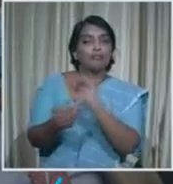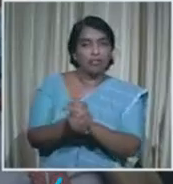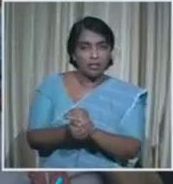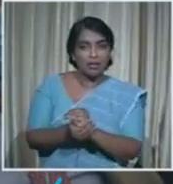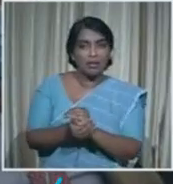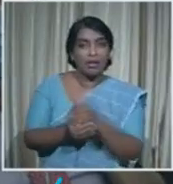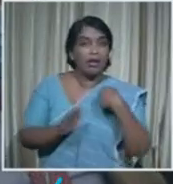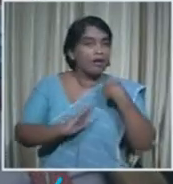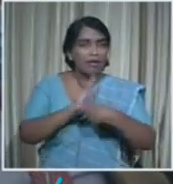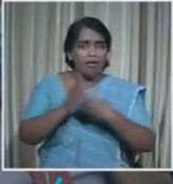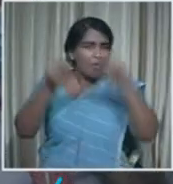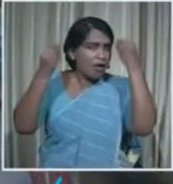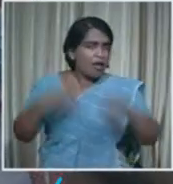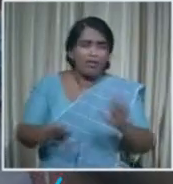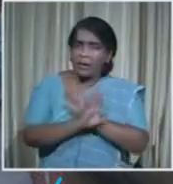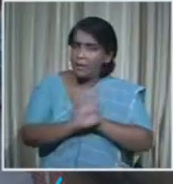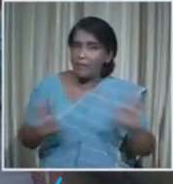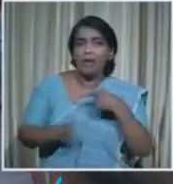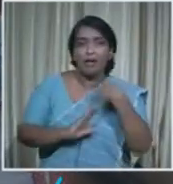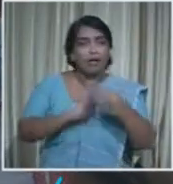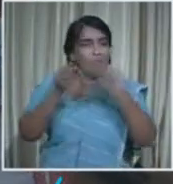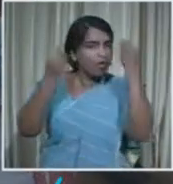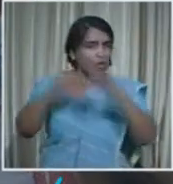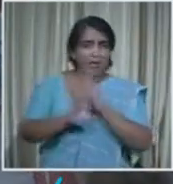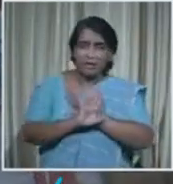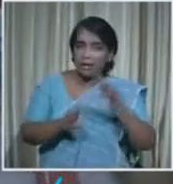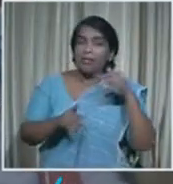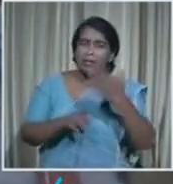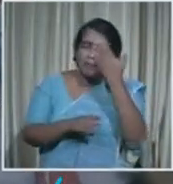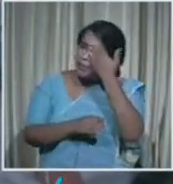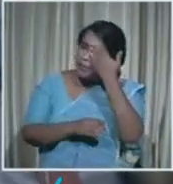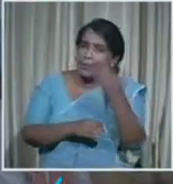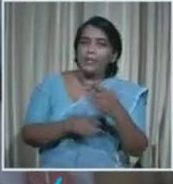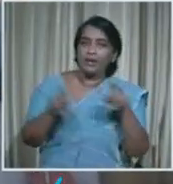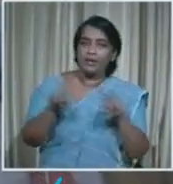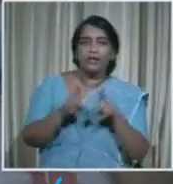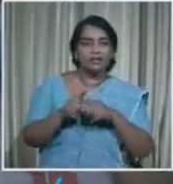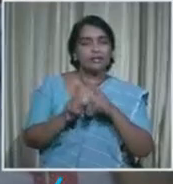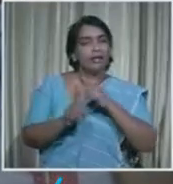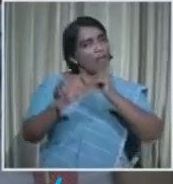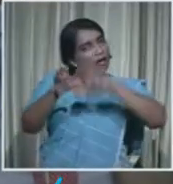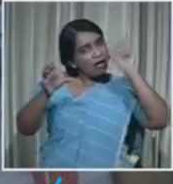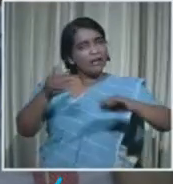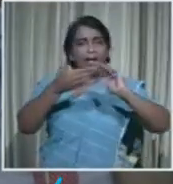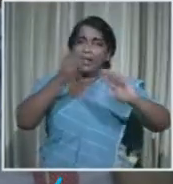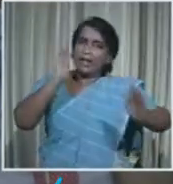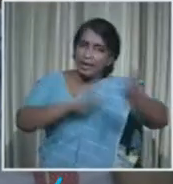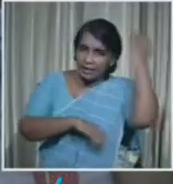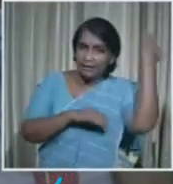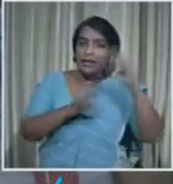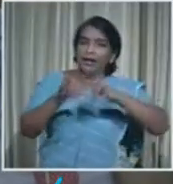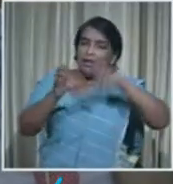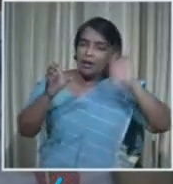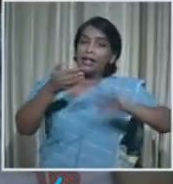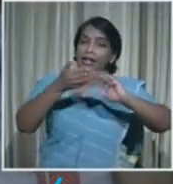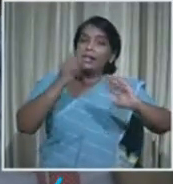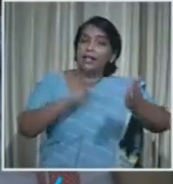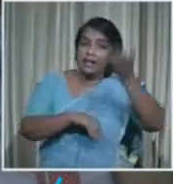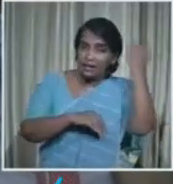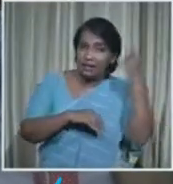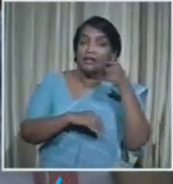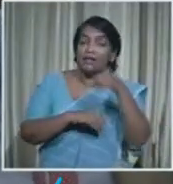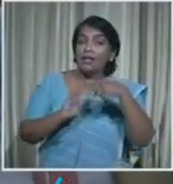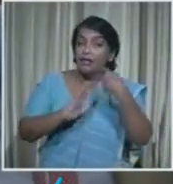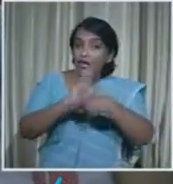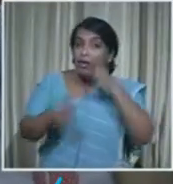මේ රට වැටෙන දෙන්න එපා. මේ රට වැටෙන දෙන්න එපා. කරුණා කරලා ඉල්ලා අස්වැල ගෙදර ගිහිල්ලා මේ